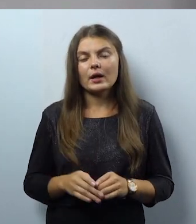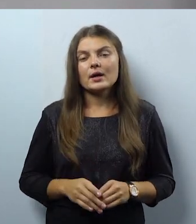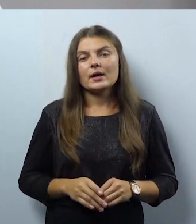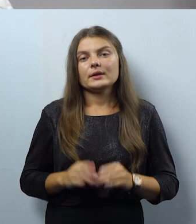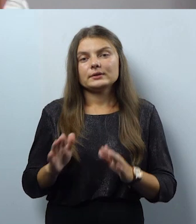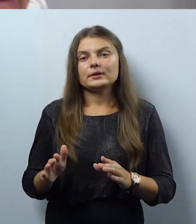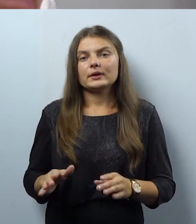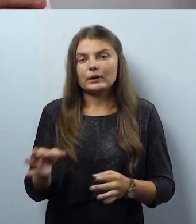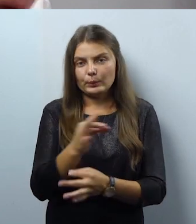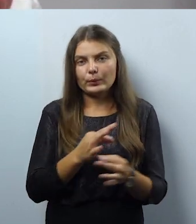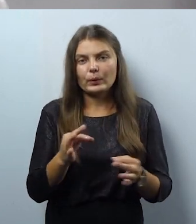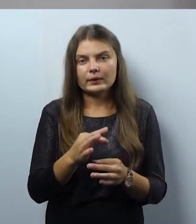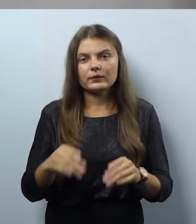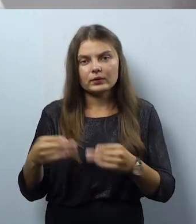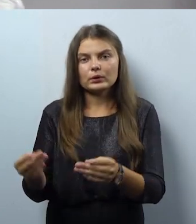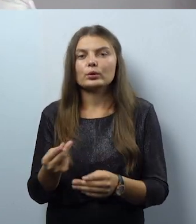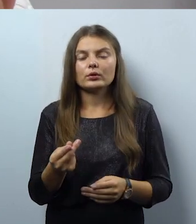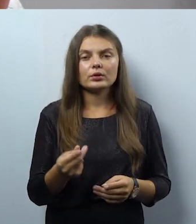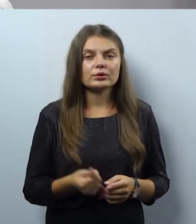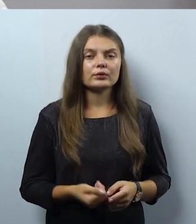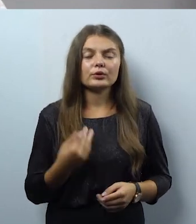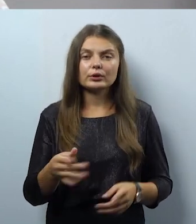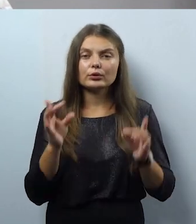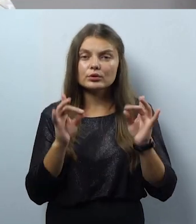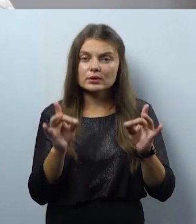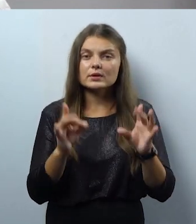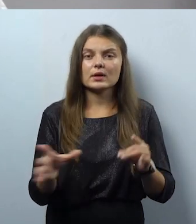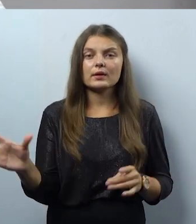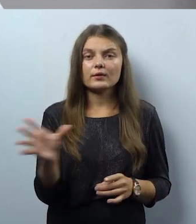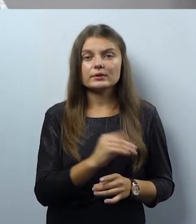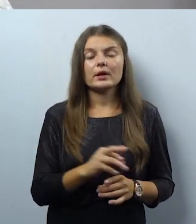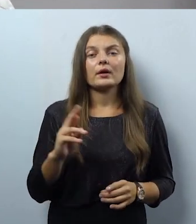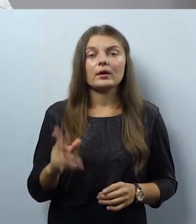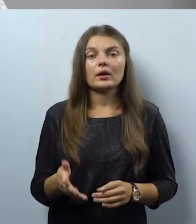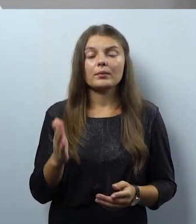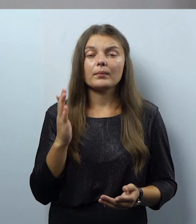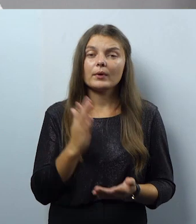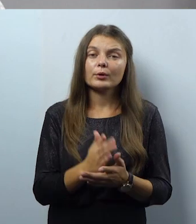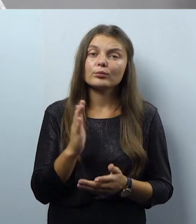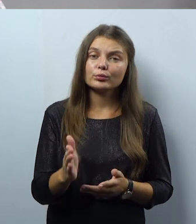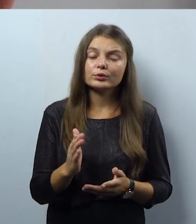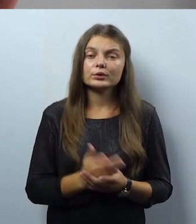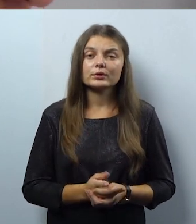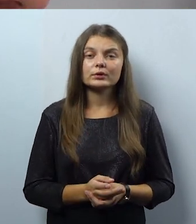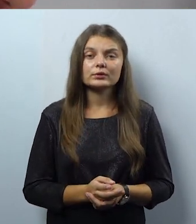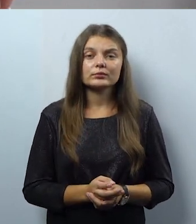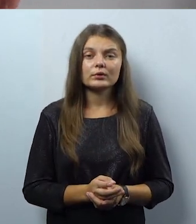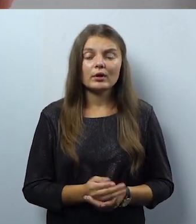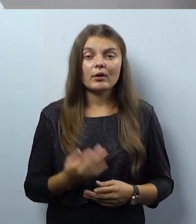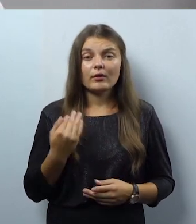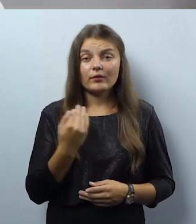Коли весною приїхала ця група спеціалістів, вони нам розказали, скільки там все коштує, який ми хочемо замір. Вони казали, ви не даєте